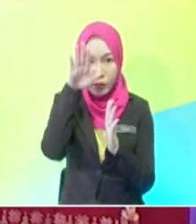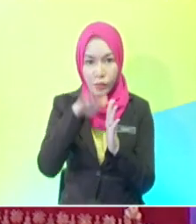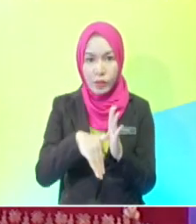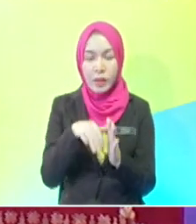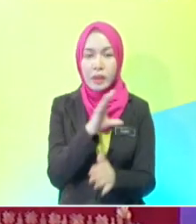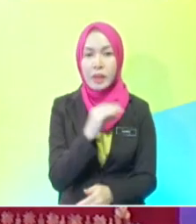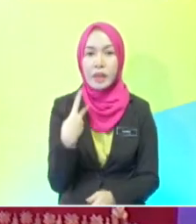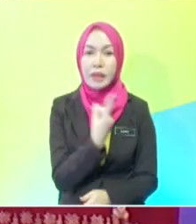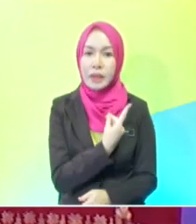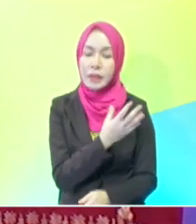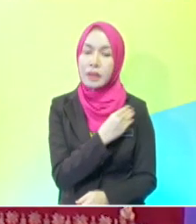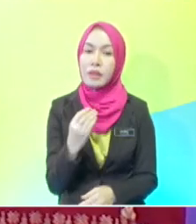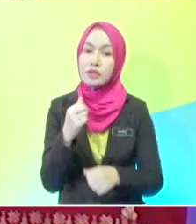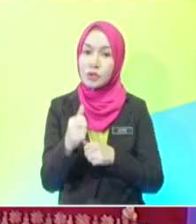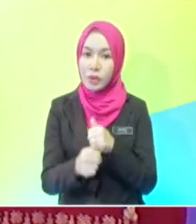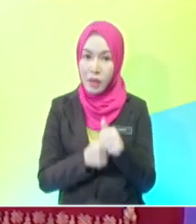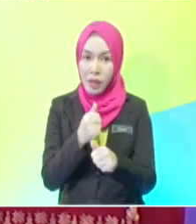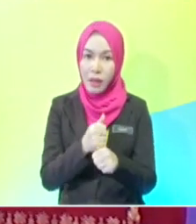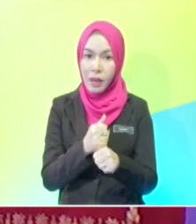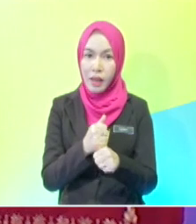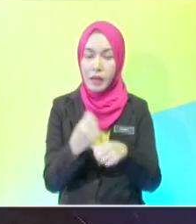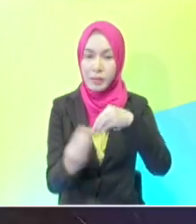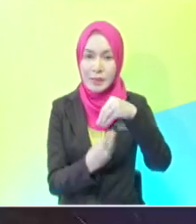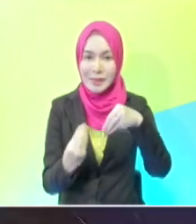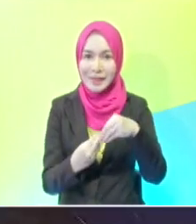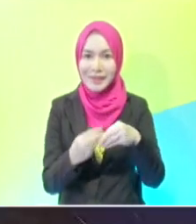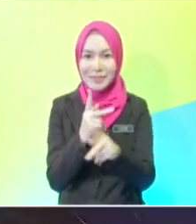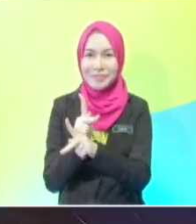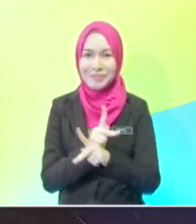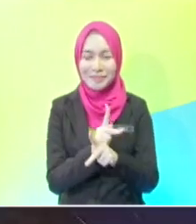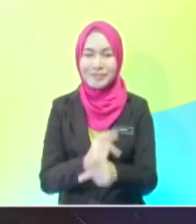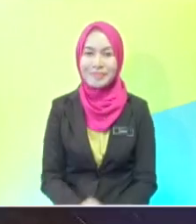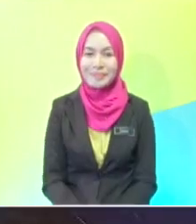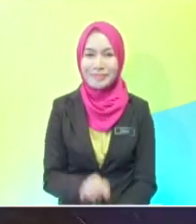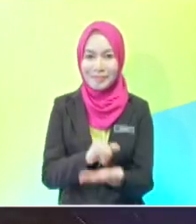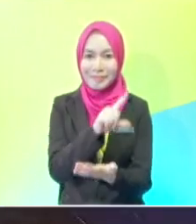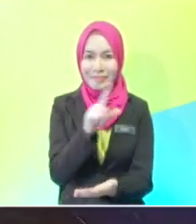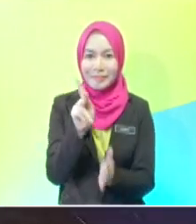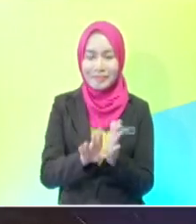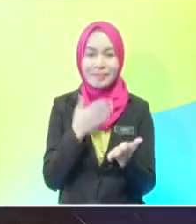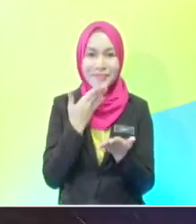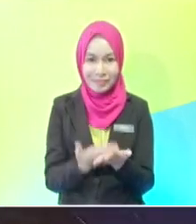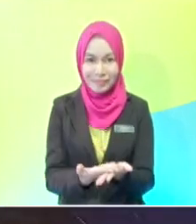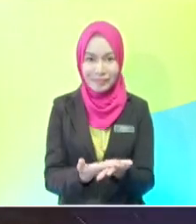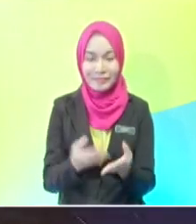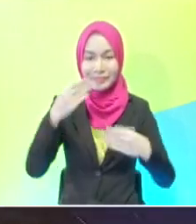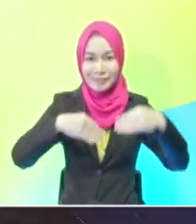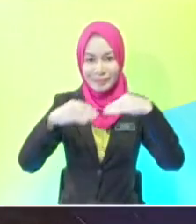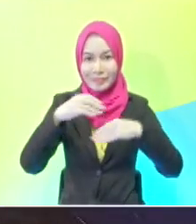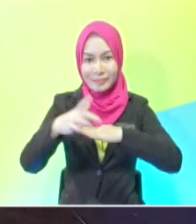alam sekitar akan lebih terpelihara itulah kebaikan dan kesumbangan baik teknologi dalam kehidupan